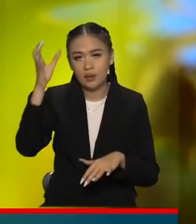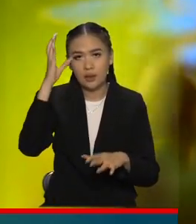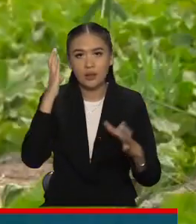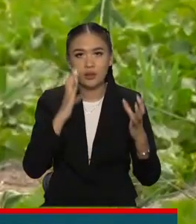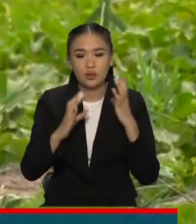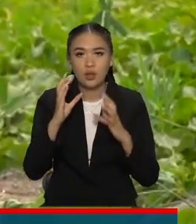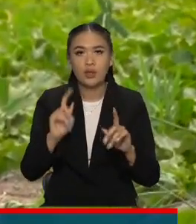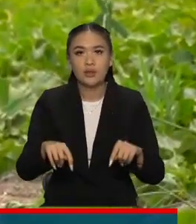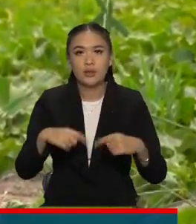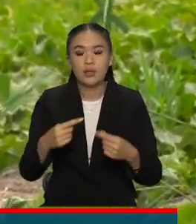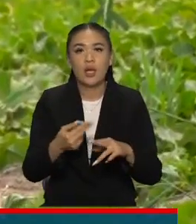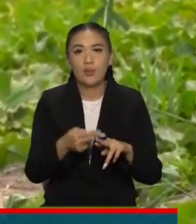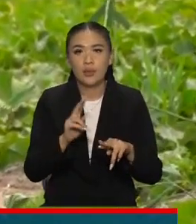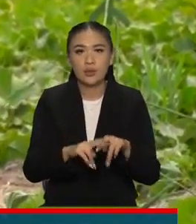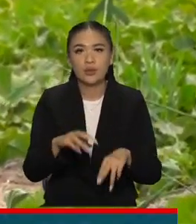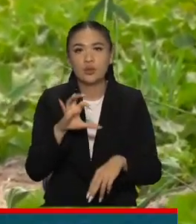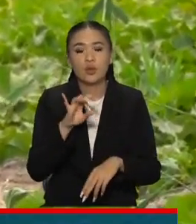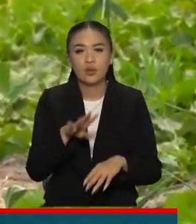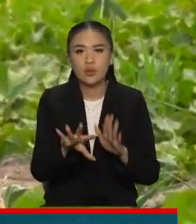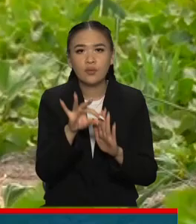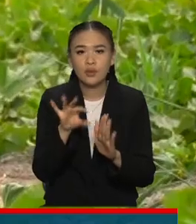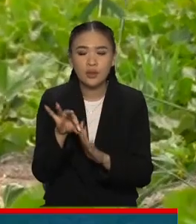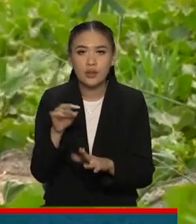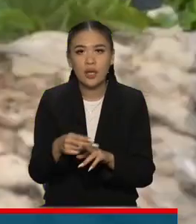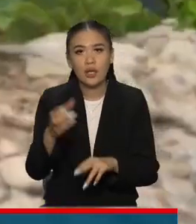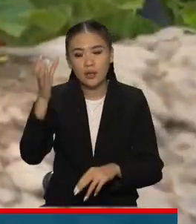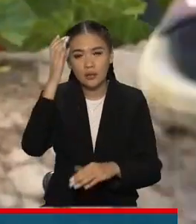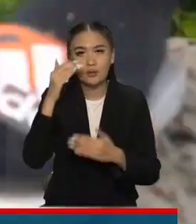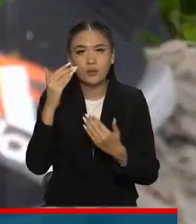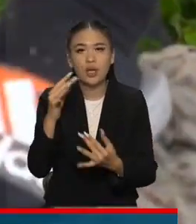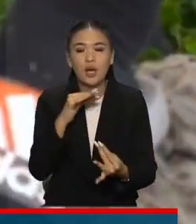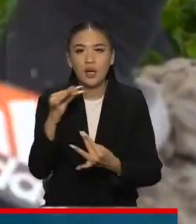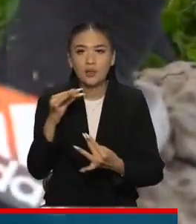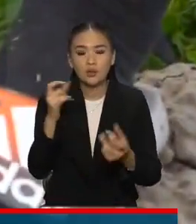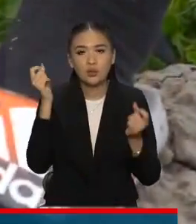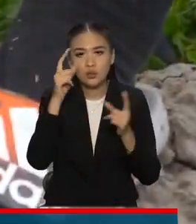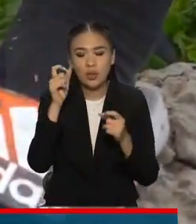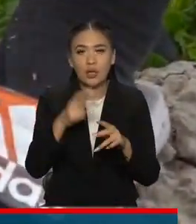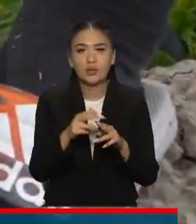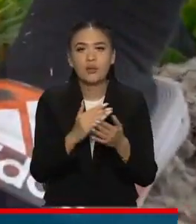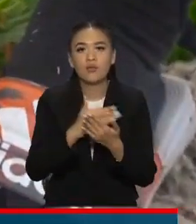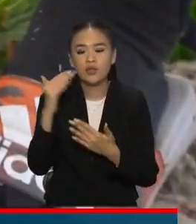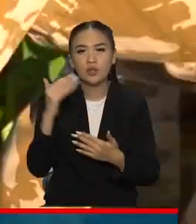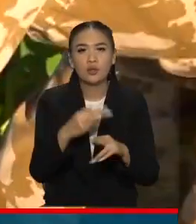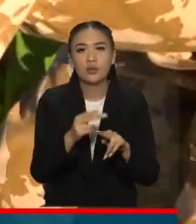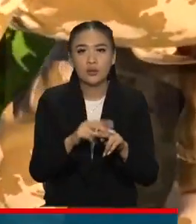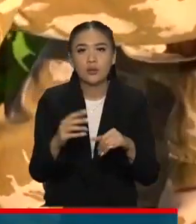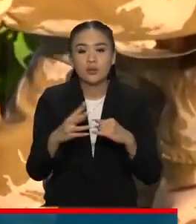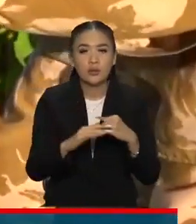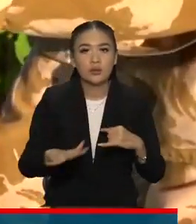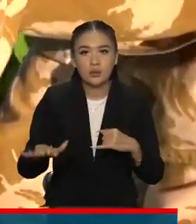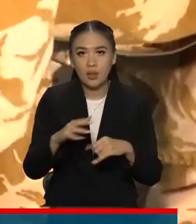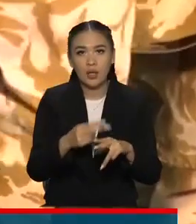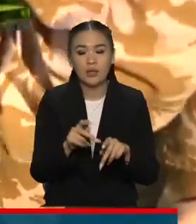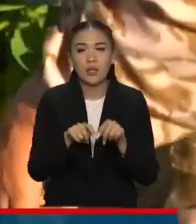институтына тиесілі. Сондықтан әр сортты сұрыптап, таңдау ғалымдардың кеңесімен шешіледі. Болашақта өнімділігі жоғары дақылдарды жергілікті шаруаларға